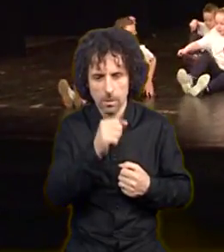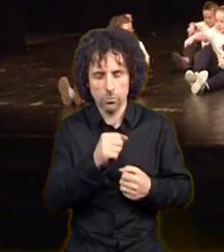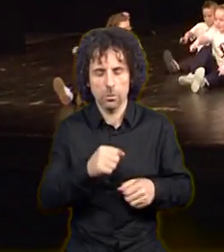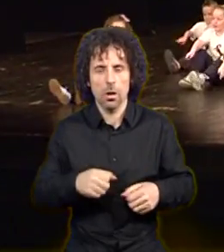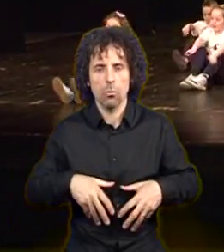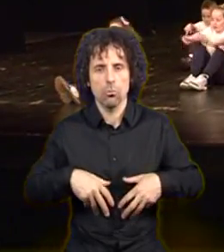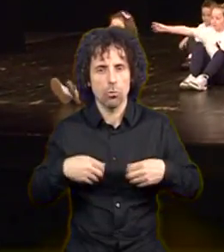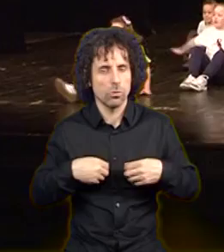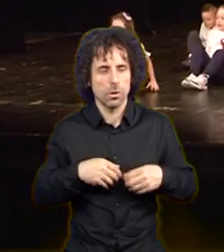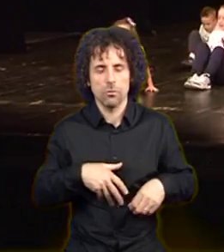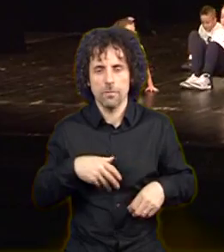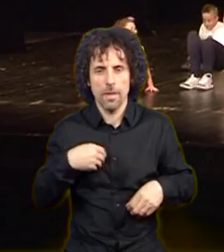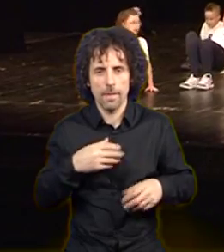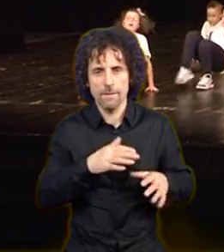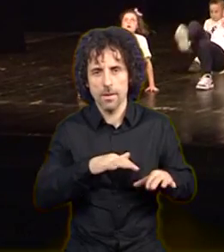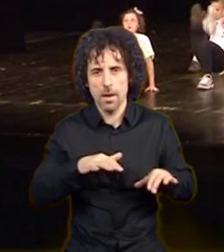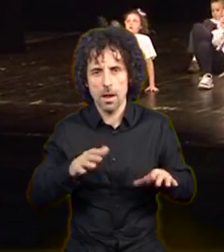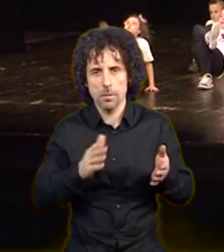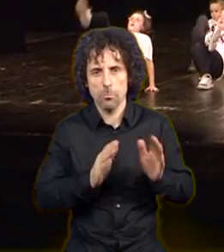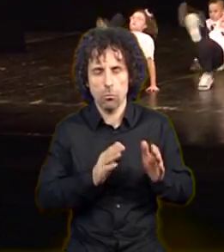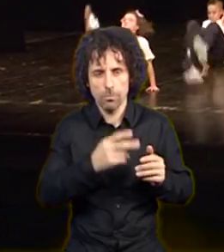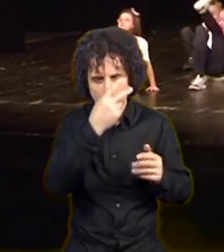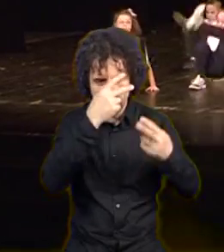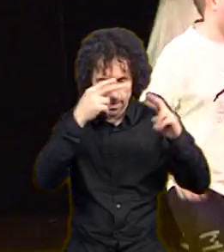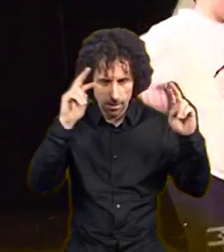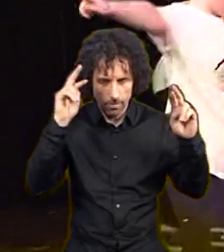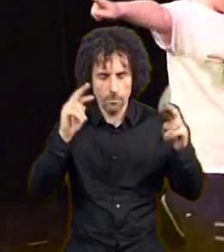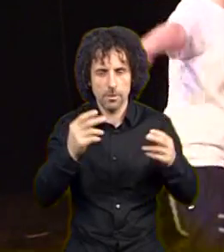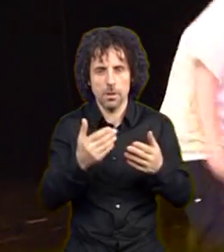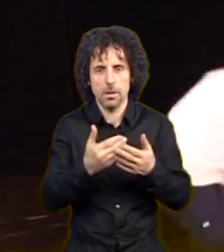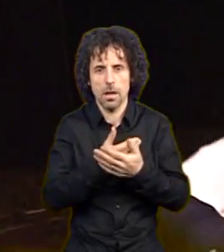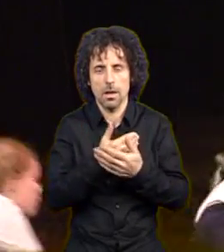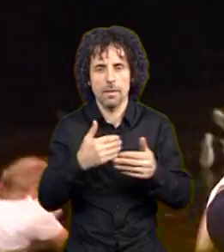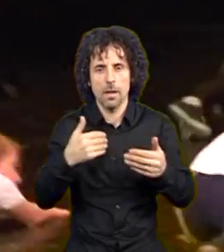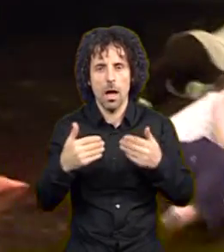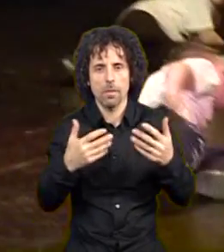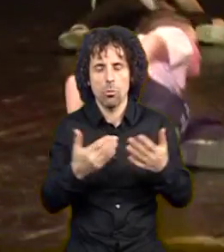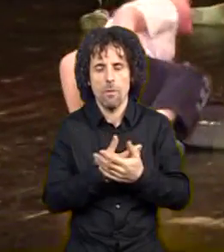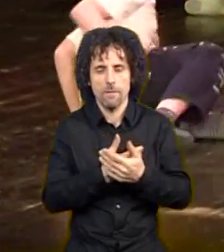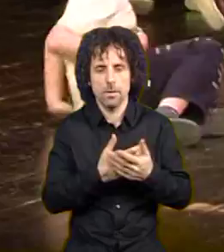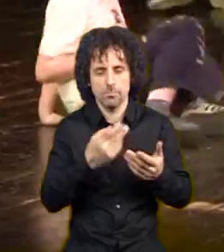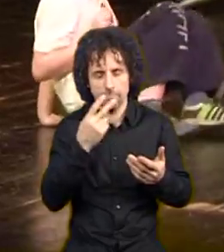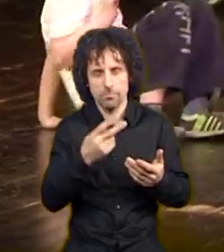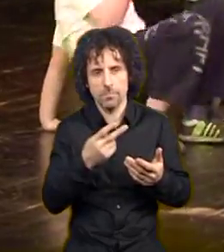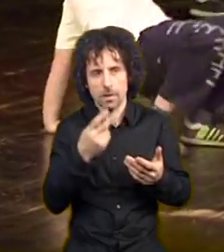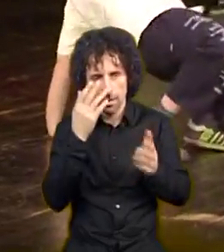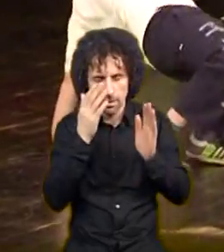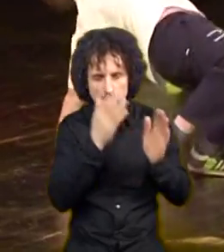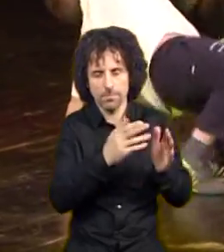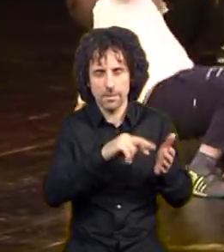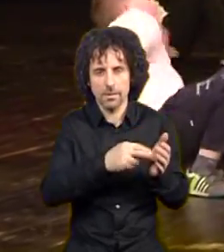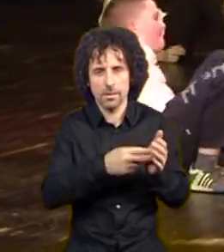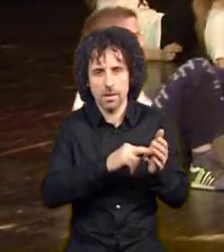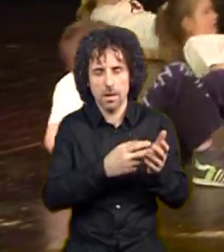Zabrzu. Swoje urodziny świętuje na wiele sposobów. Pokaz karnawałowy na deskach Teatru Nowego w Zabrzu jest jednym z nich. Przede